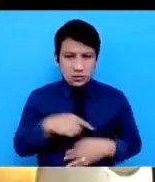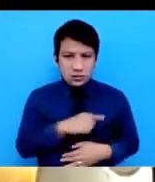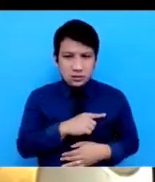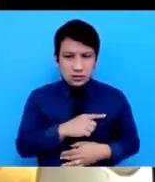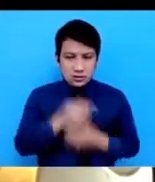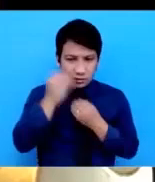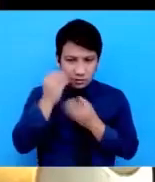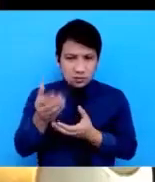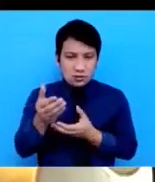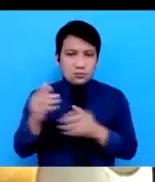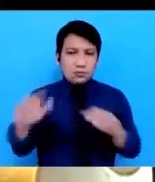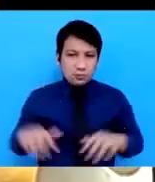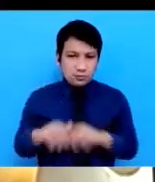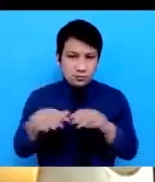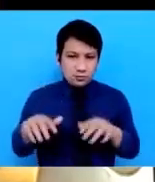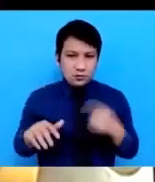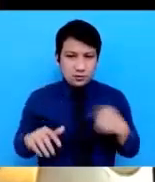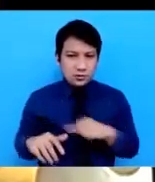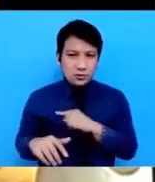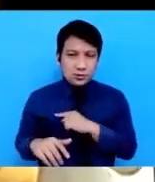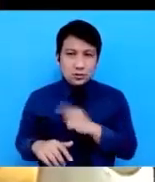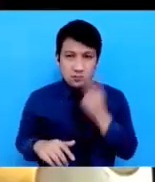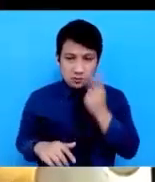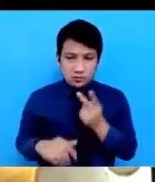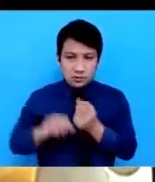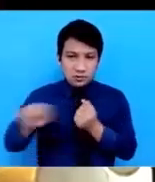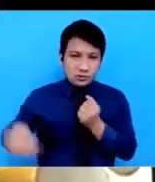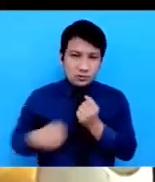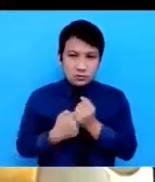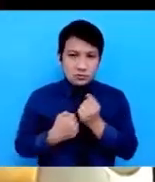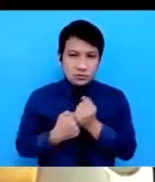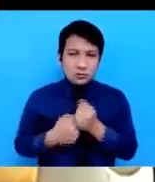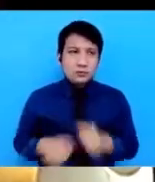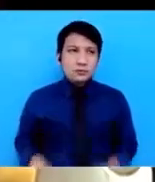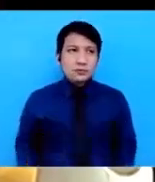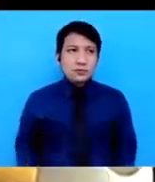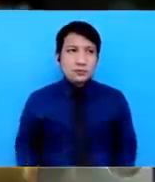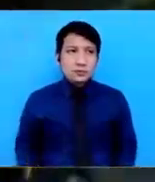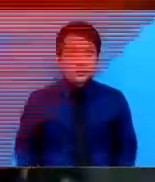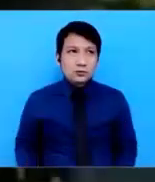hanap buhay din ay masuportahan.